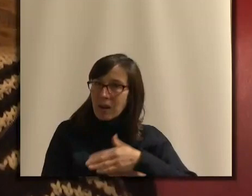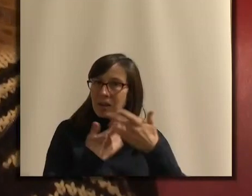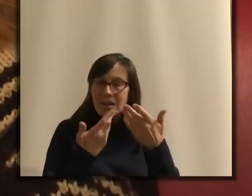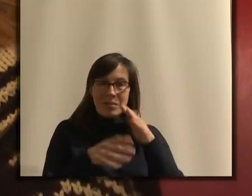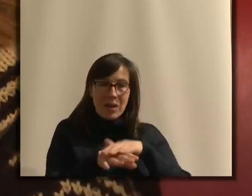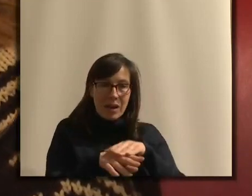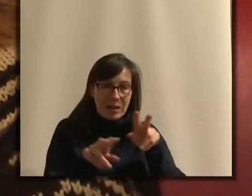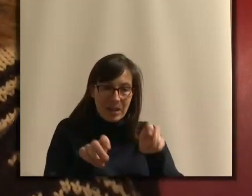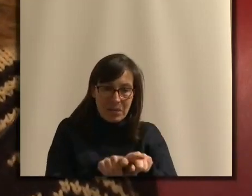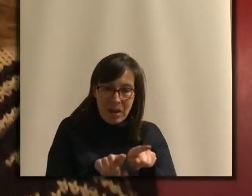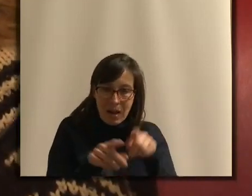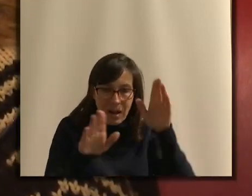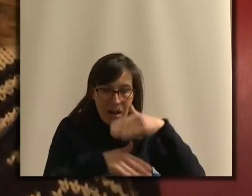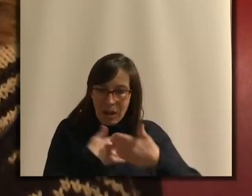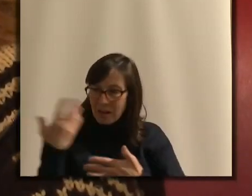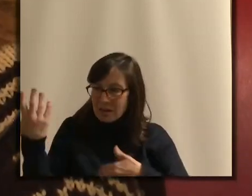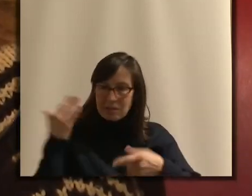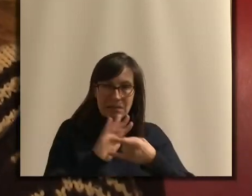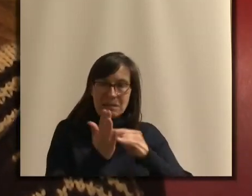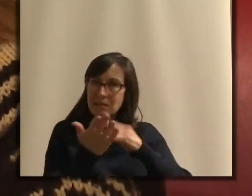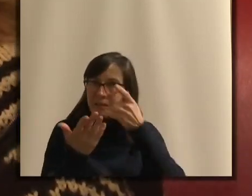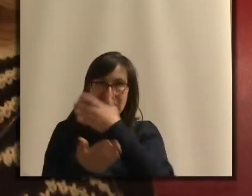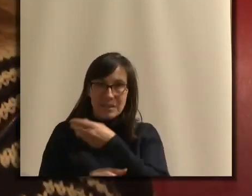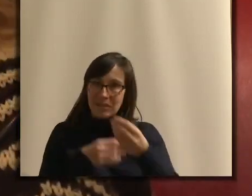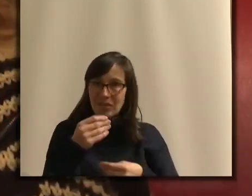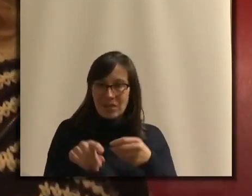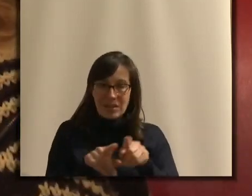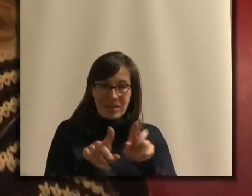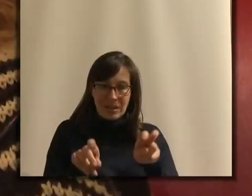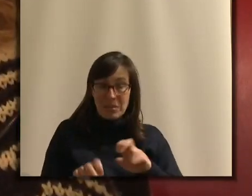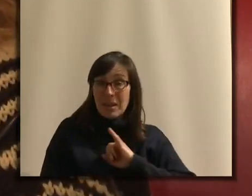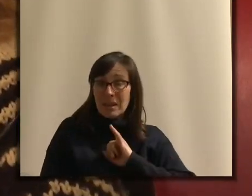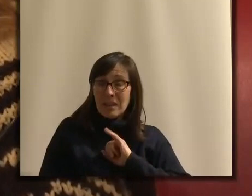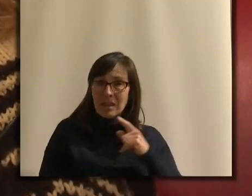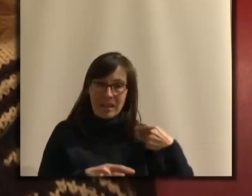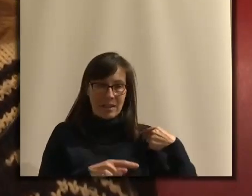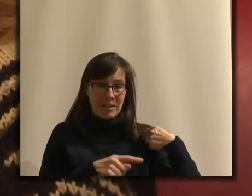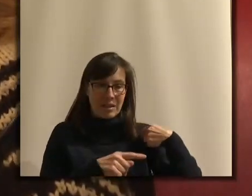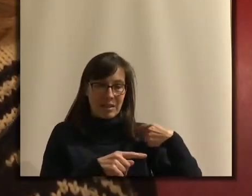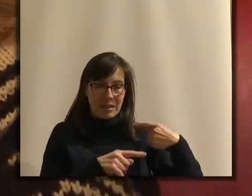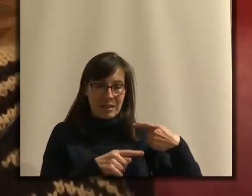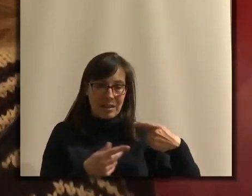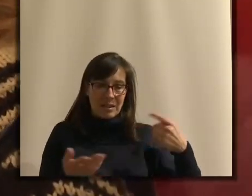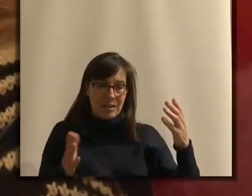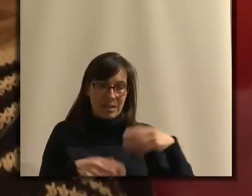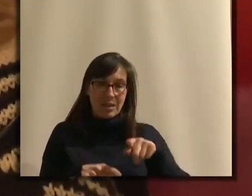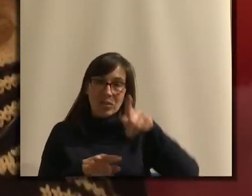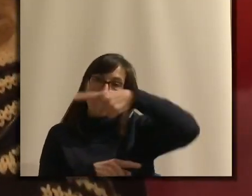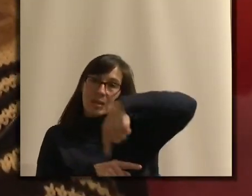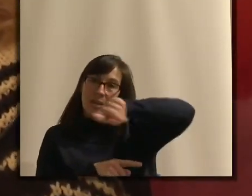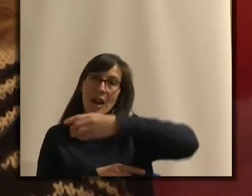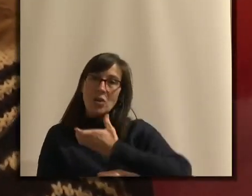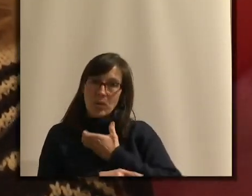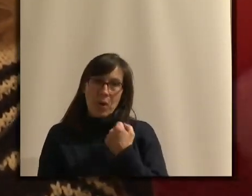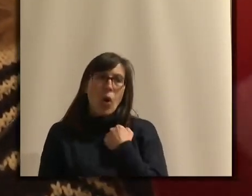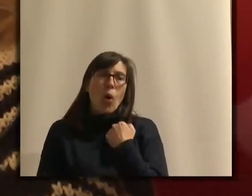qüestions d'identitat de gènere. En definitiva, i segons el que ens fan arribar a elles, vostès contribueixen de manera